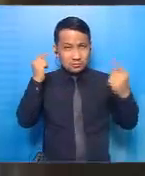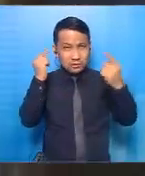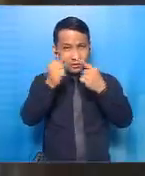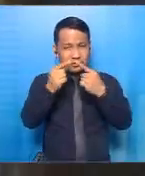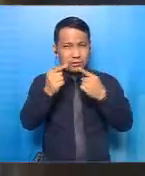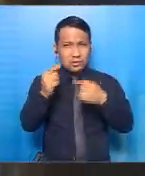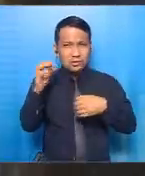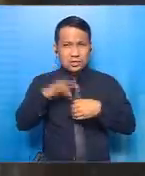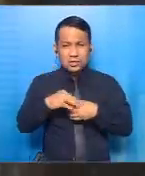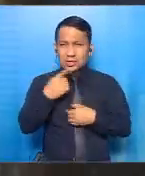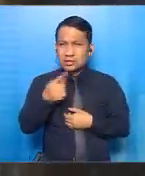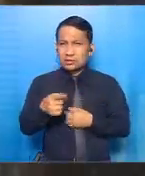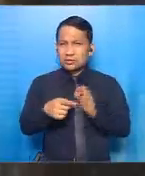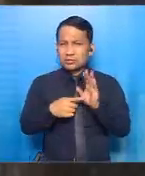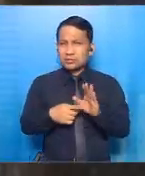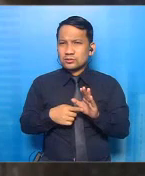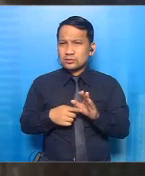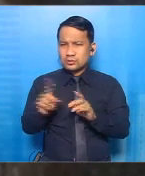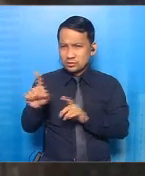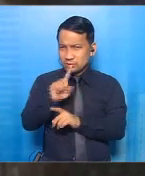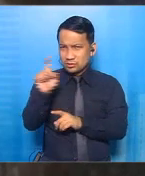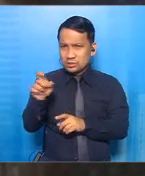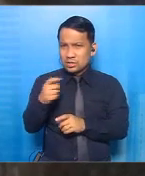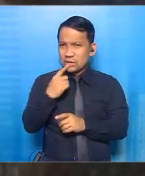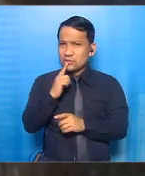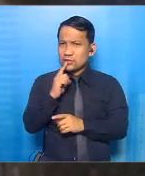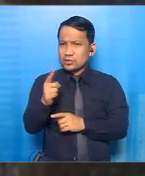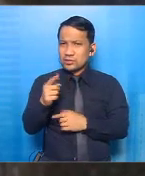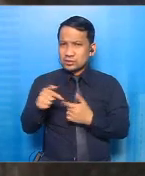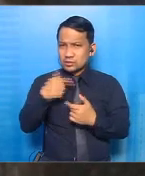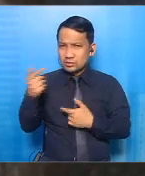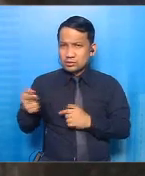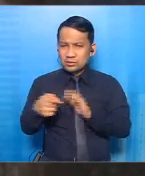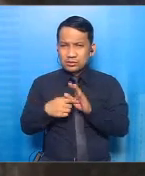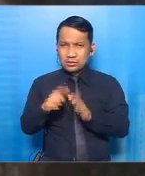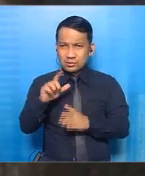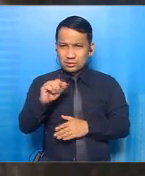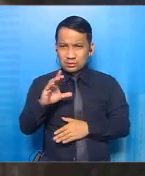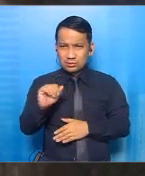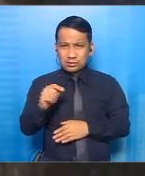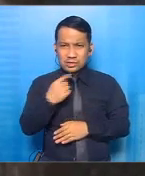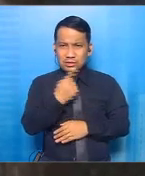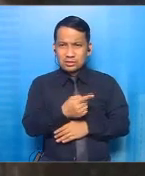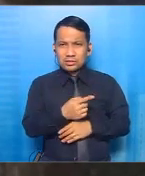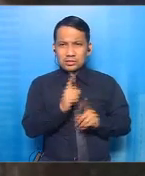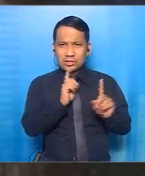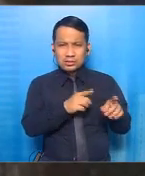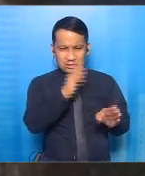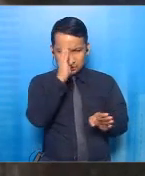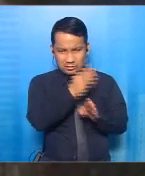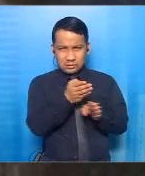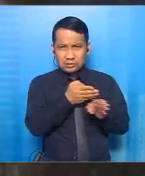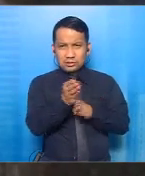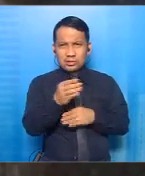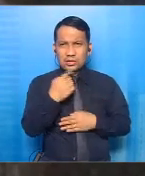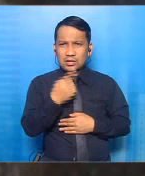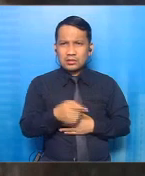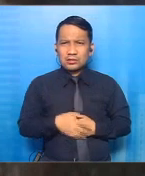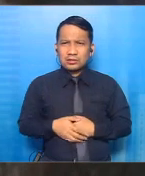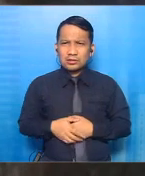Pacquiao. Hiningin na News 5 ang panig ni Pacquiao para kumpirmahin ang mga pahayag ni Lacson, pero hindi niya ito diretsahang